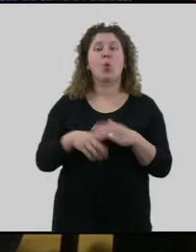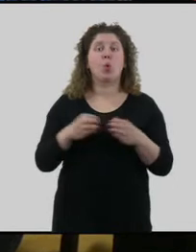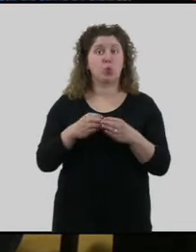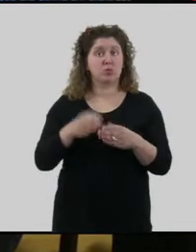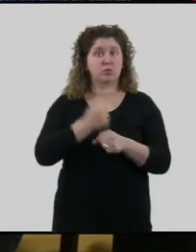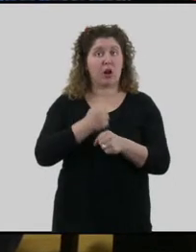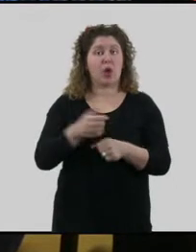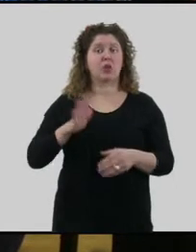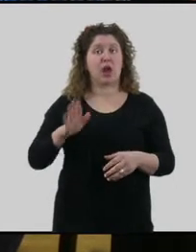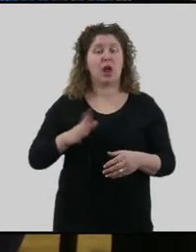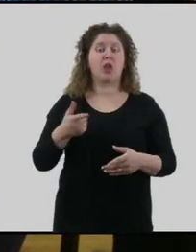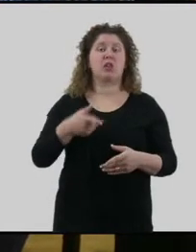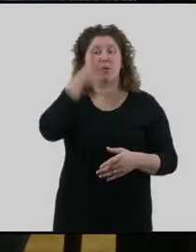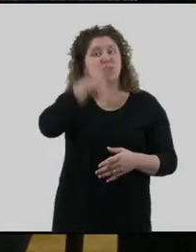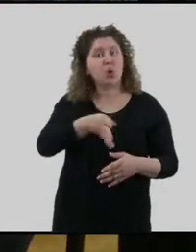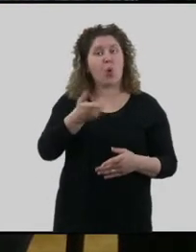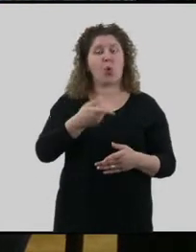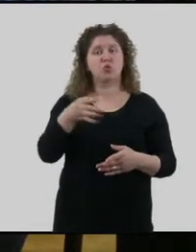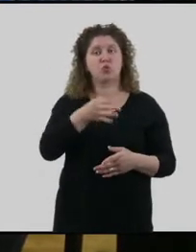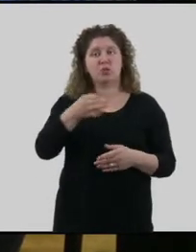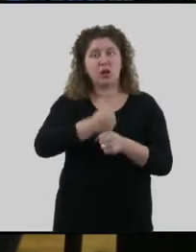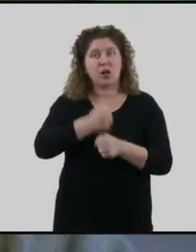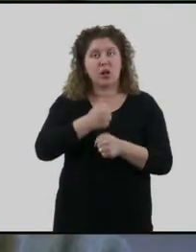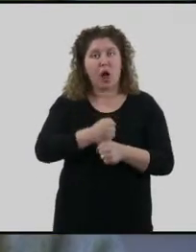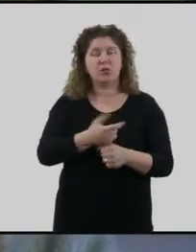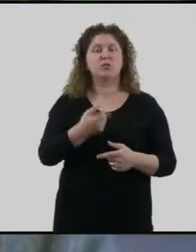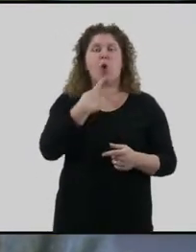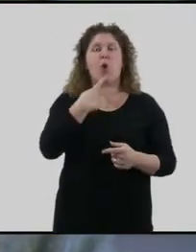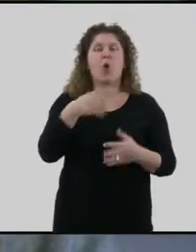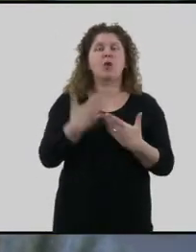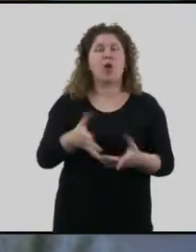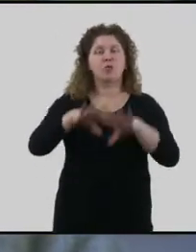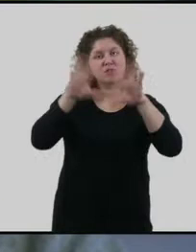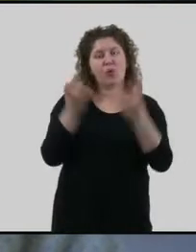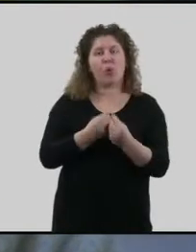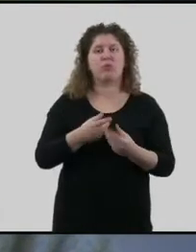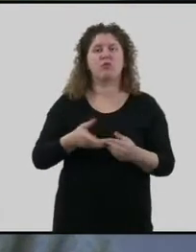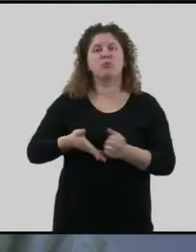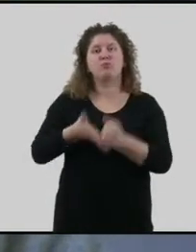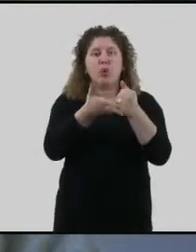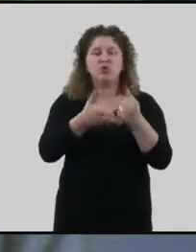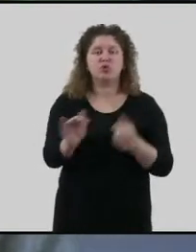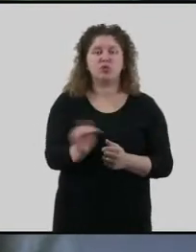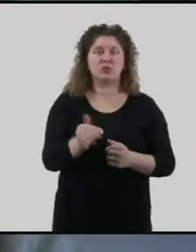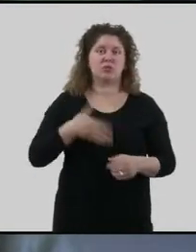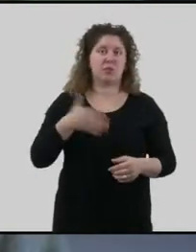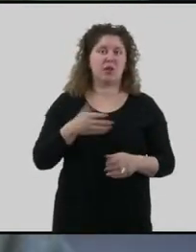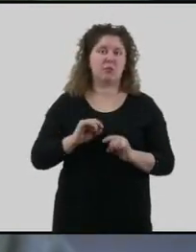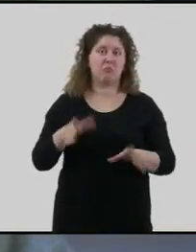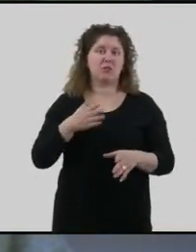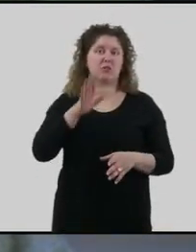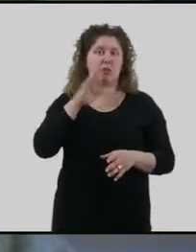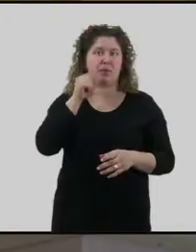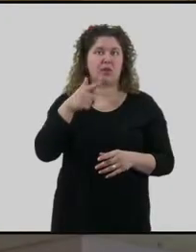Udruzi djeluju odgajatelji, psiholozi, socijalni radnici koji daju sveobuhvatnu podršku djeci i mladima bez odgovarajuće roditeljske